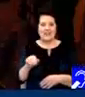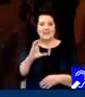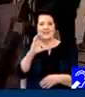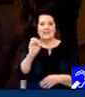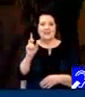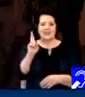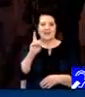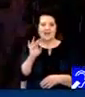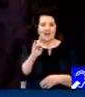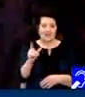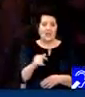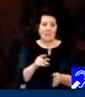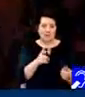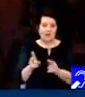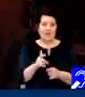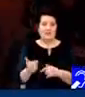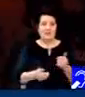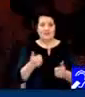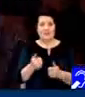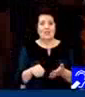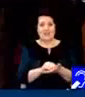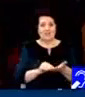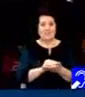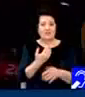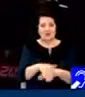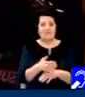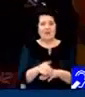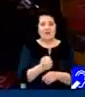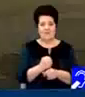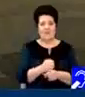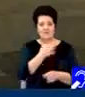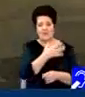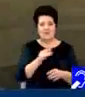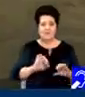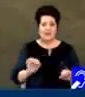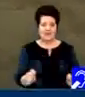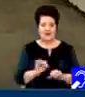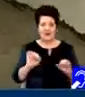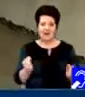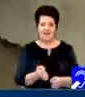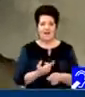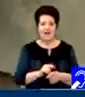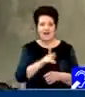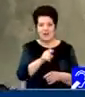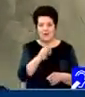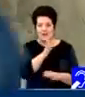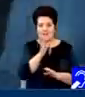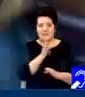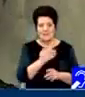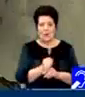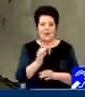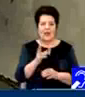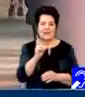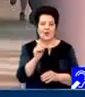acest concurs și, desigur, fac antrenamente și afară, pe timp de iarnă. Pentru că iarna e un sezon înghețat pentru amatorii de